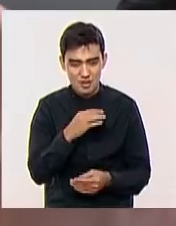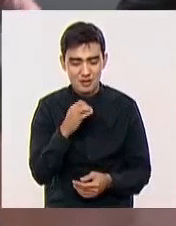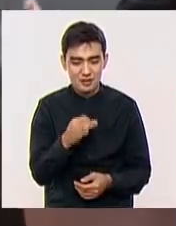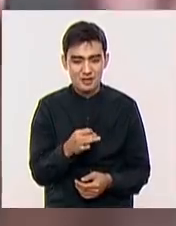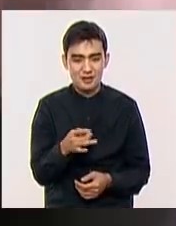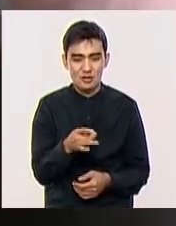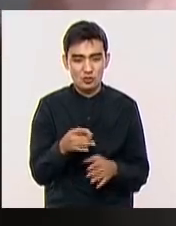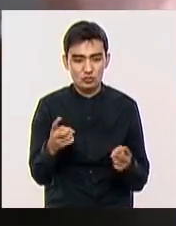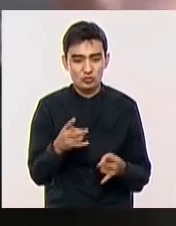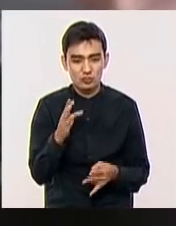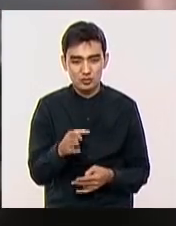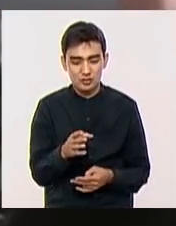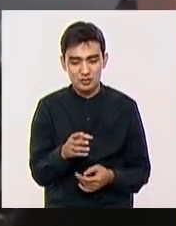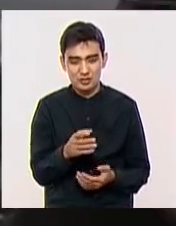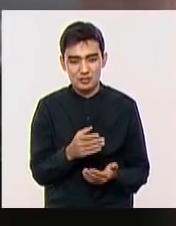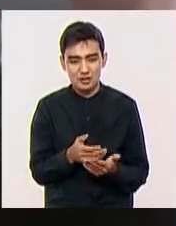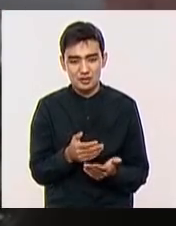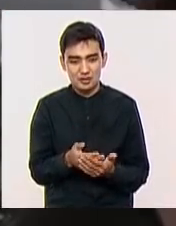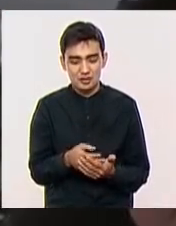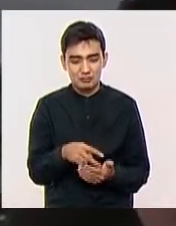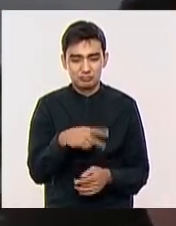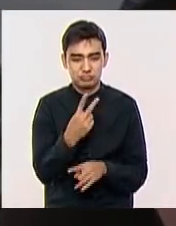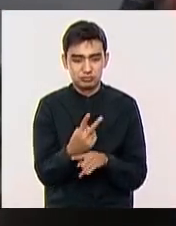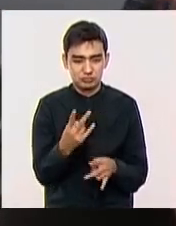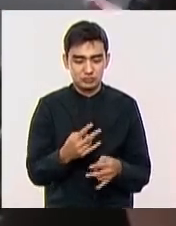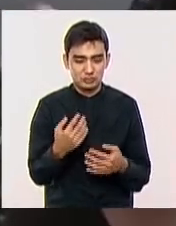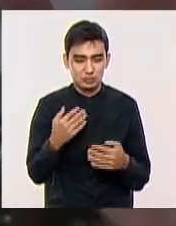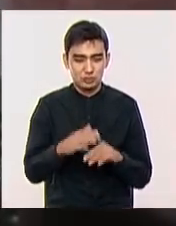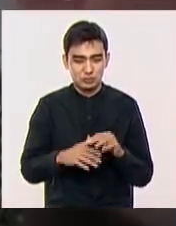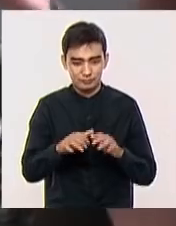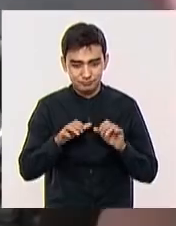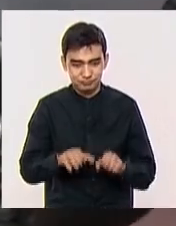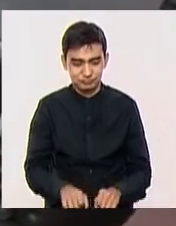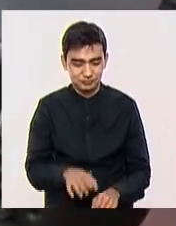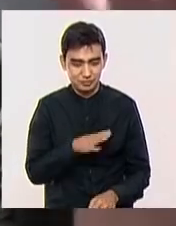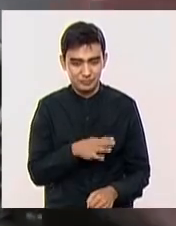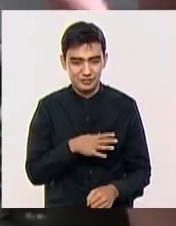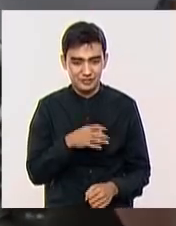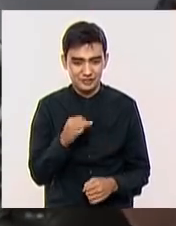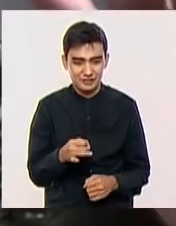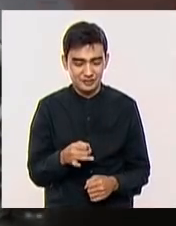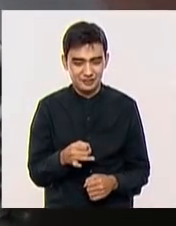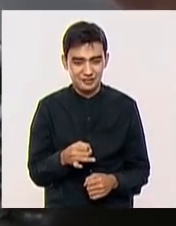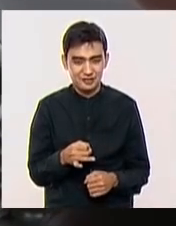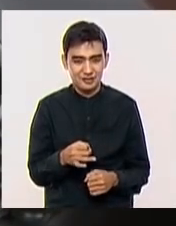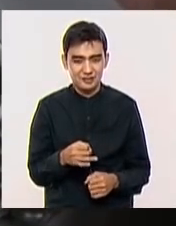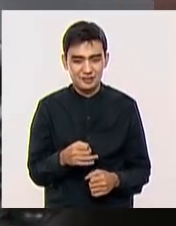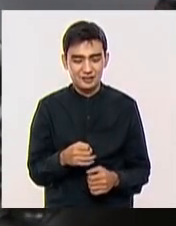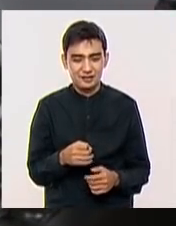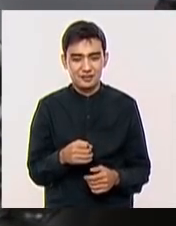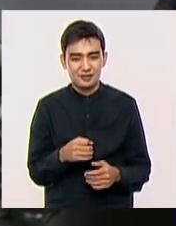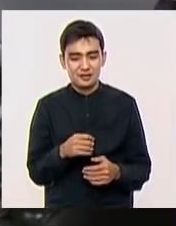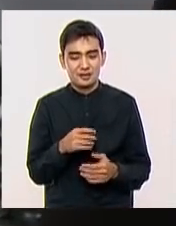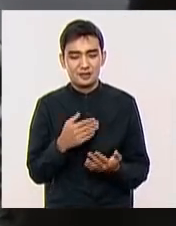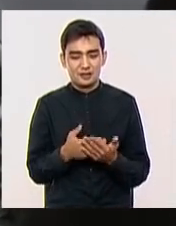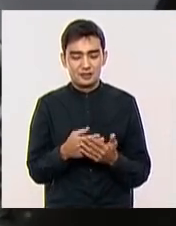есть ребенок должен хотя бы встать на плечи, на вытянутых руках. Представьте, нижний держит вытянутые руки, на